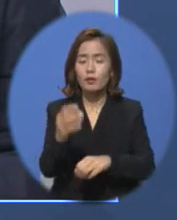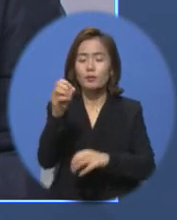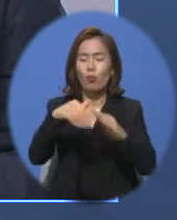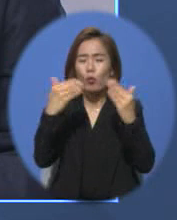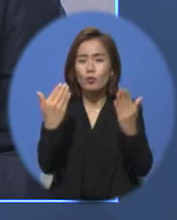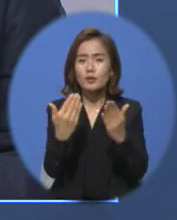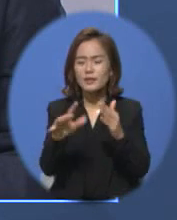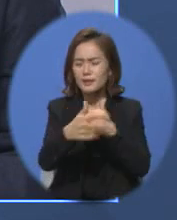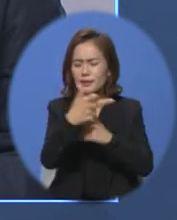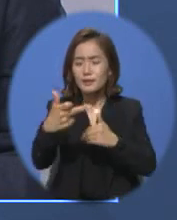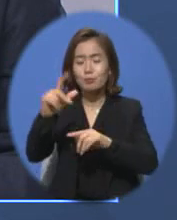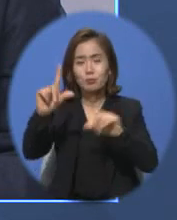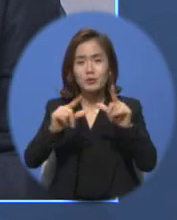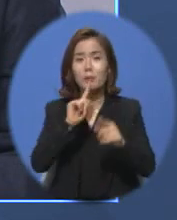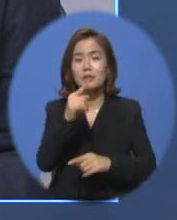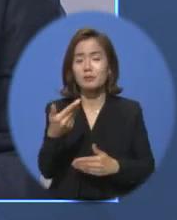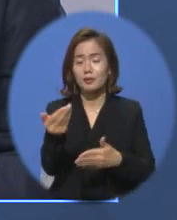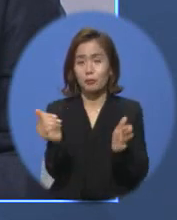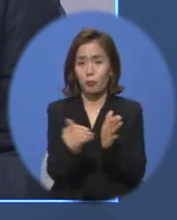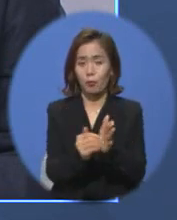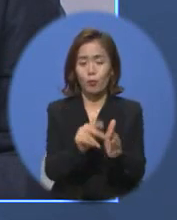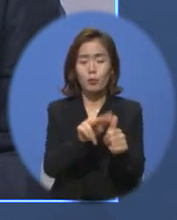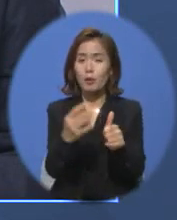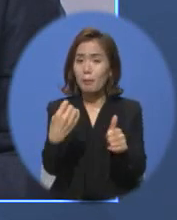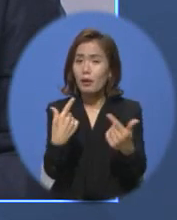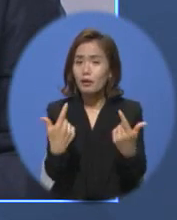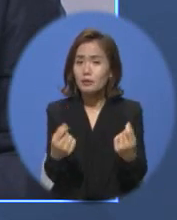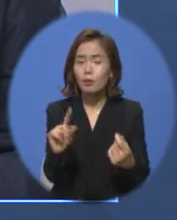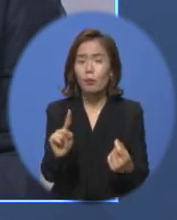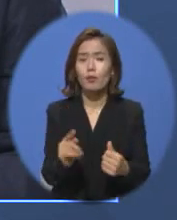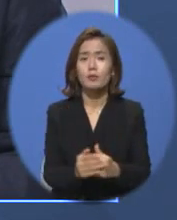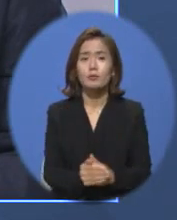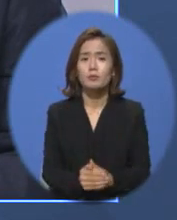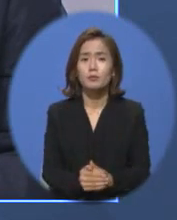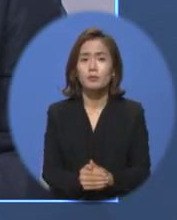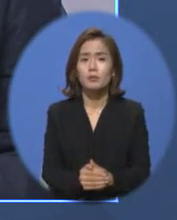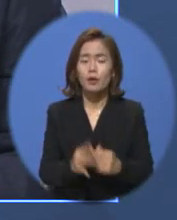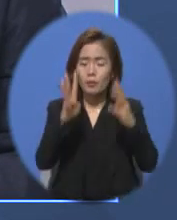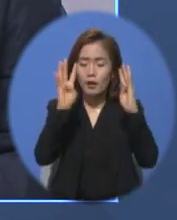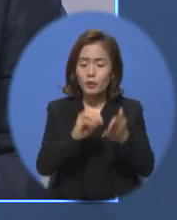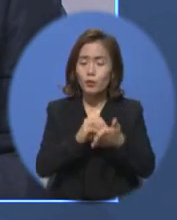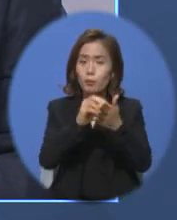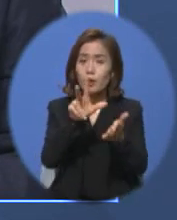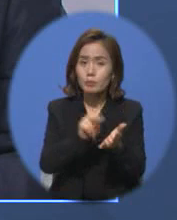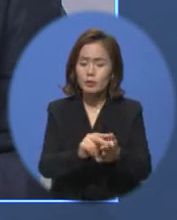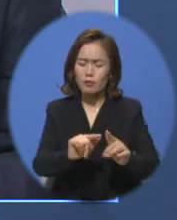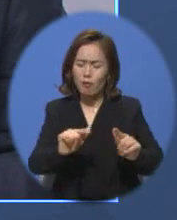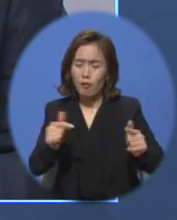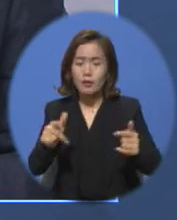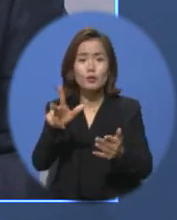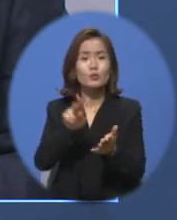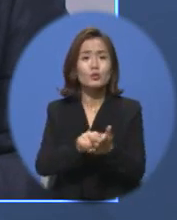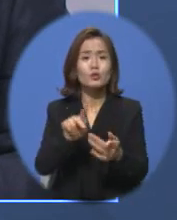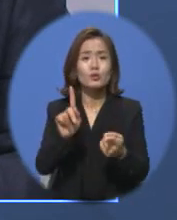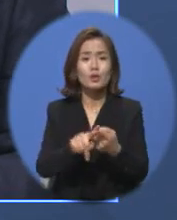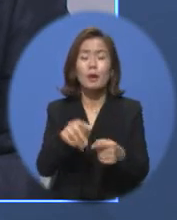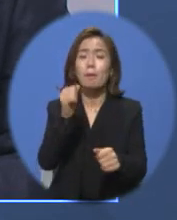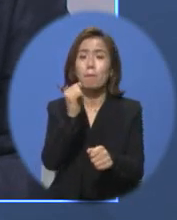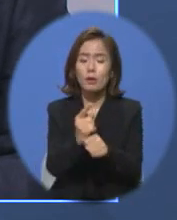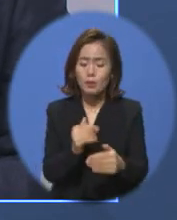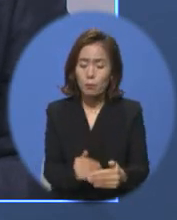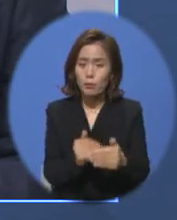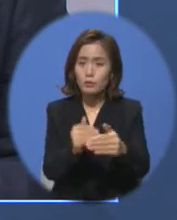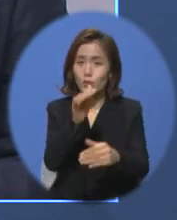전반적인 중요성측면에서그렇습니다.그리고지원자가 언급했듯이, 입학금이나